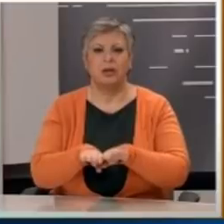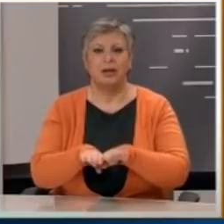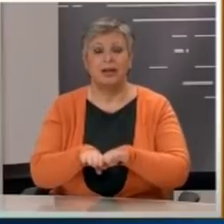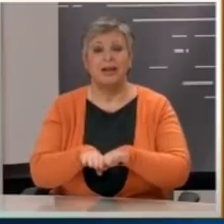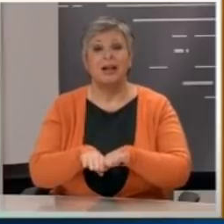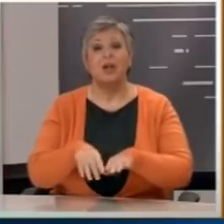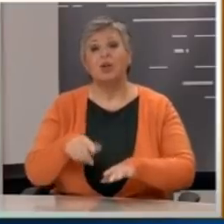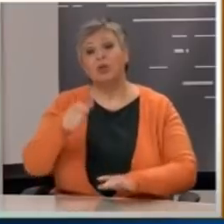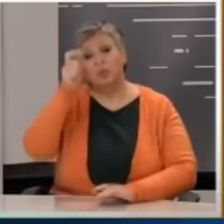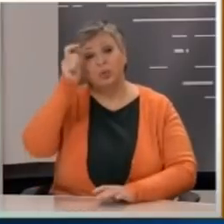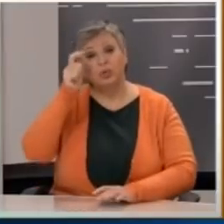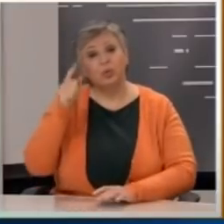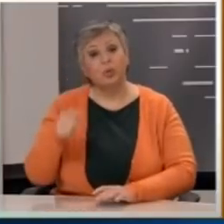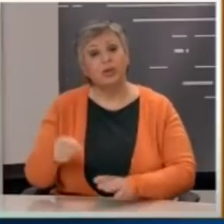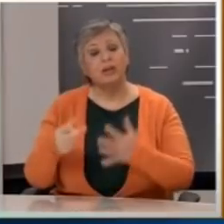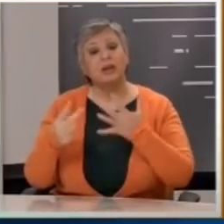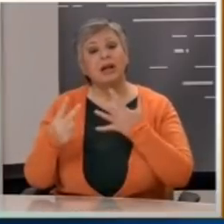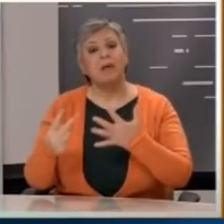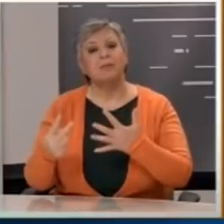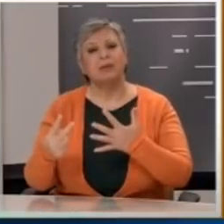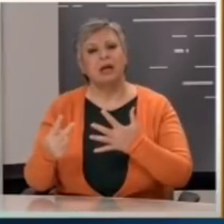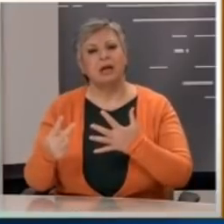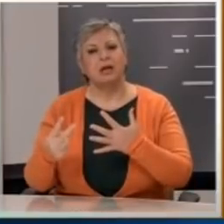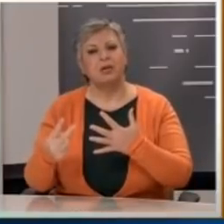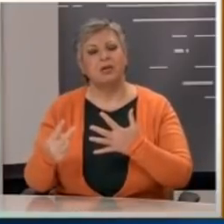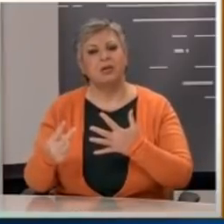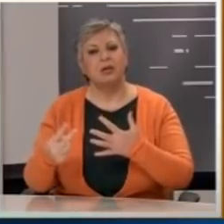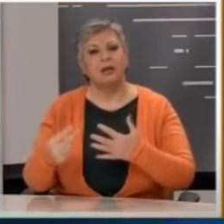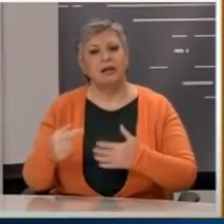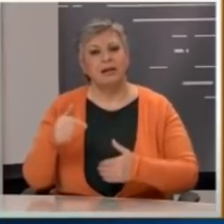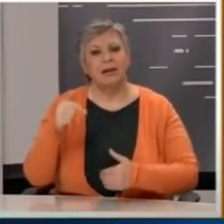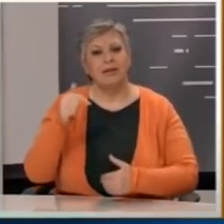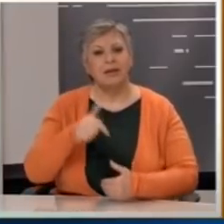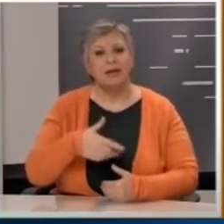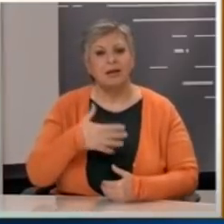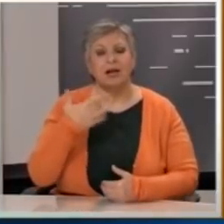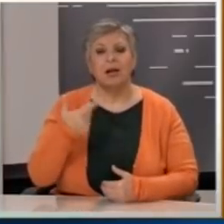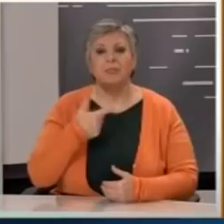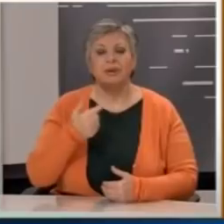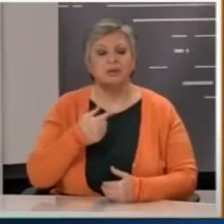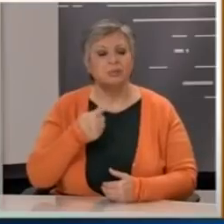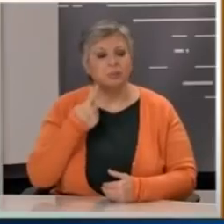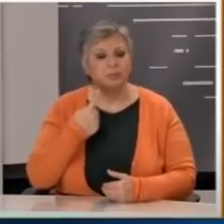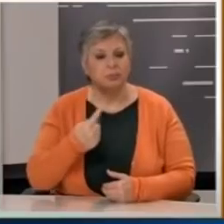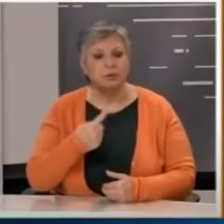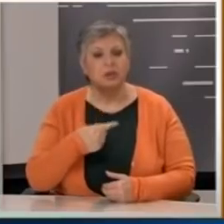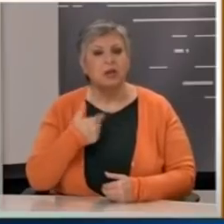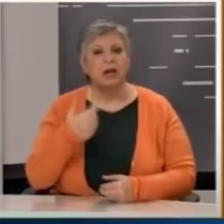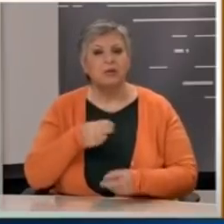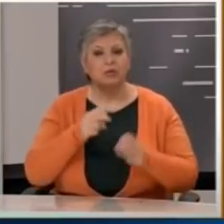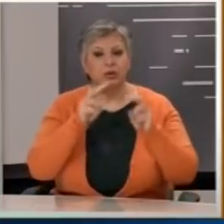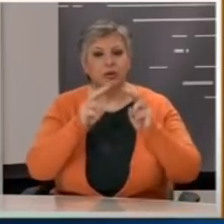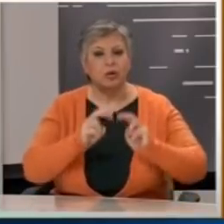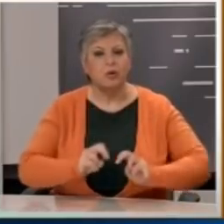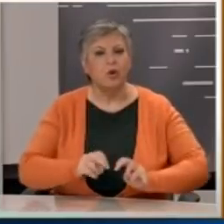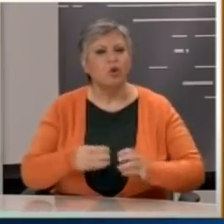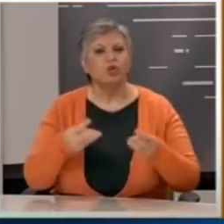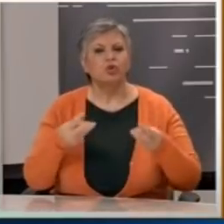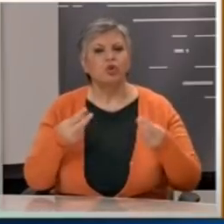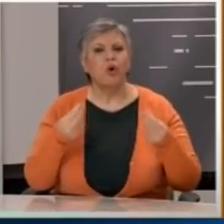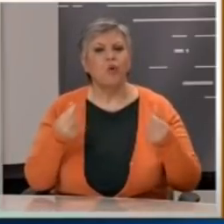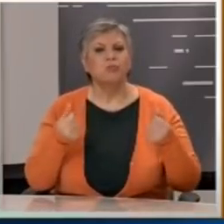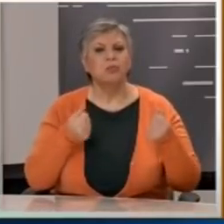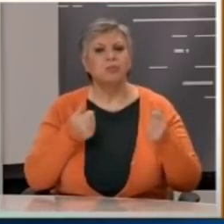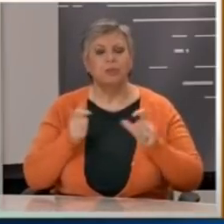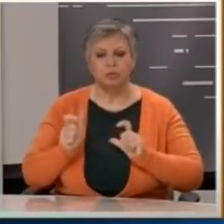7. Ποιος έδωσε εντολή? Κάναμε κάποια ΕΔΕ να δούμε πώς γίνονται οι περιπολίες επάνω,